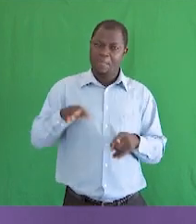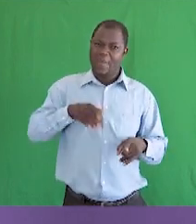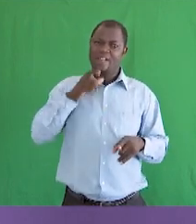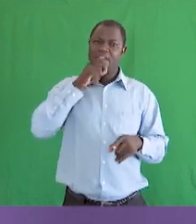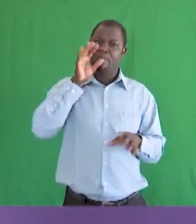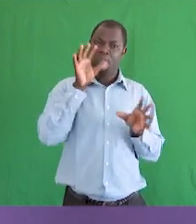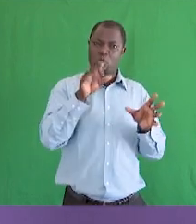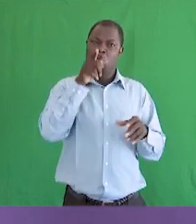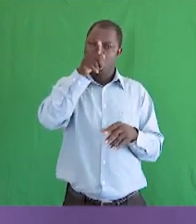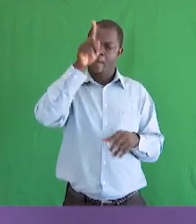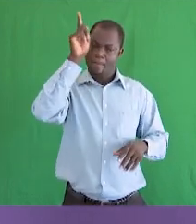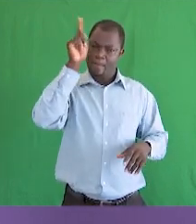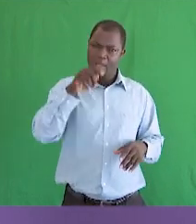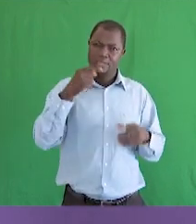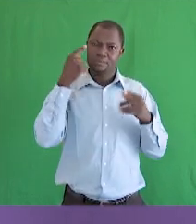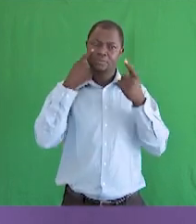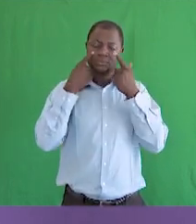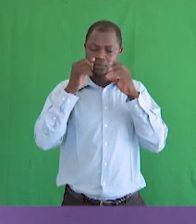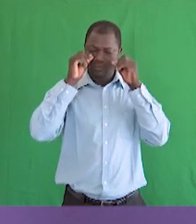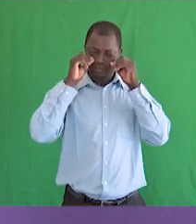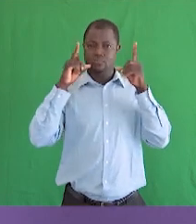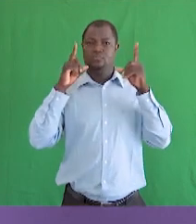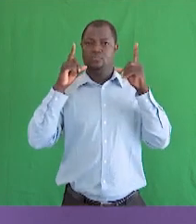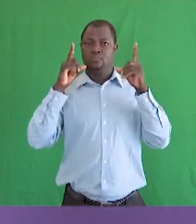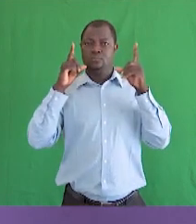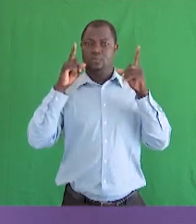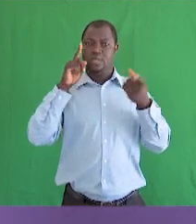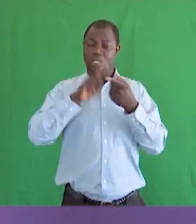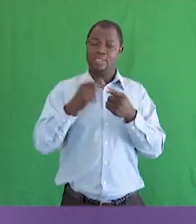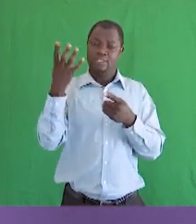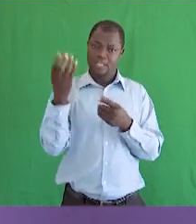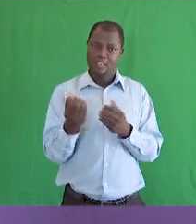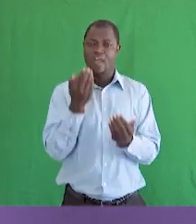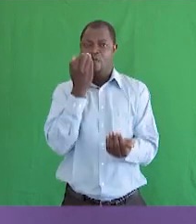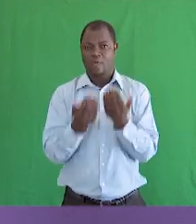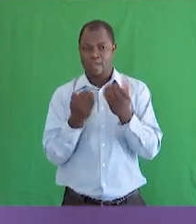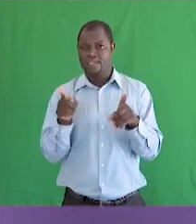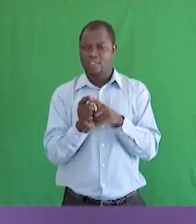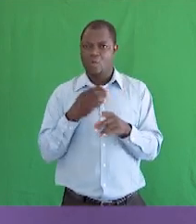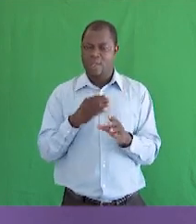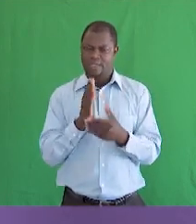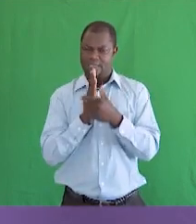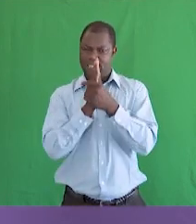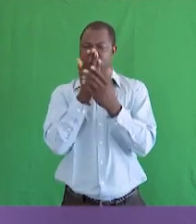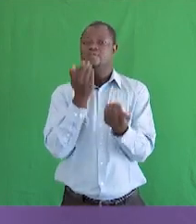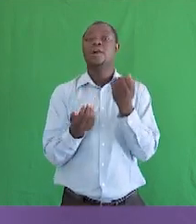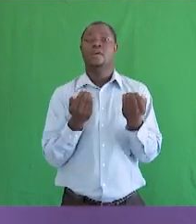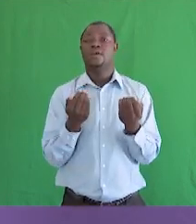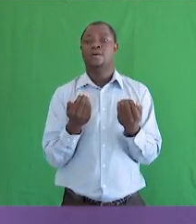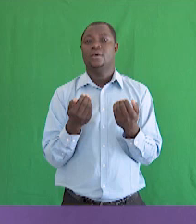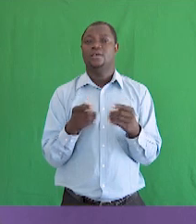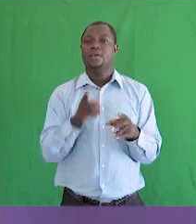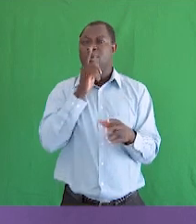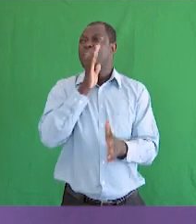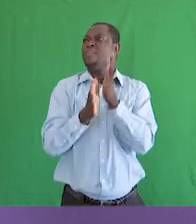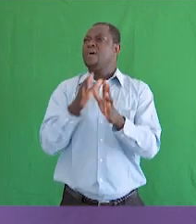vakufanira kunge vavhura maziso vochite tora vana vavo kuvagaidha nekuti hazvichashanda kuti unditi